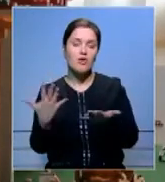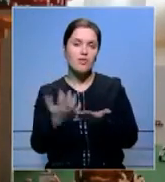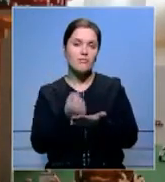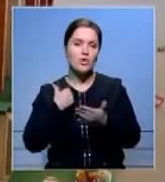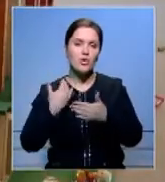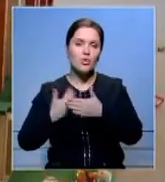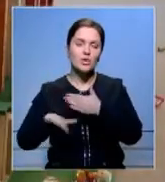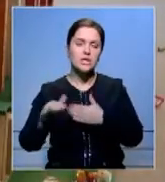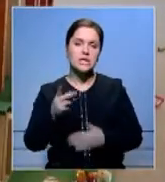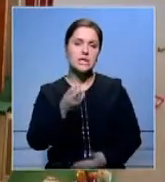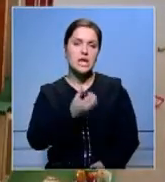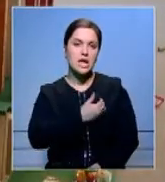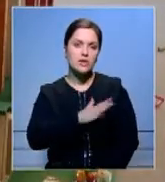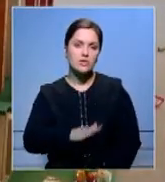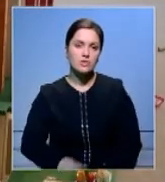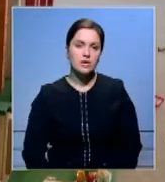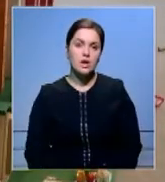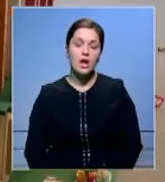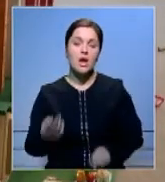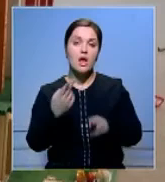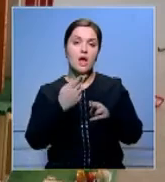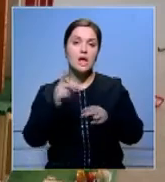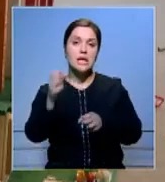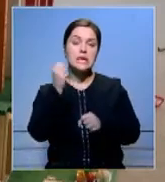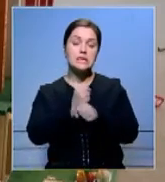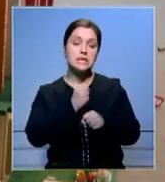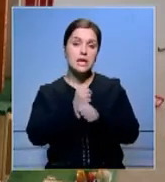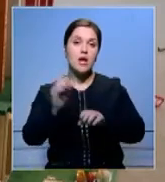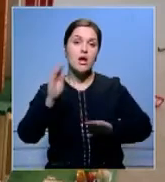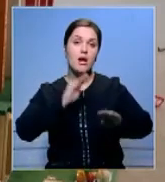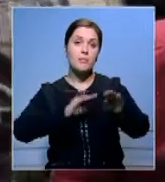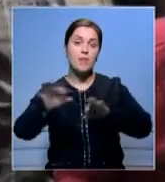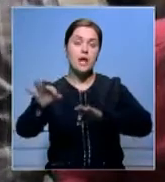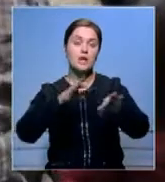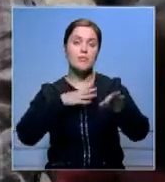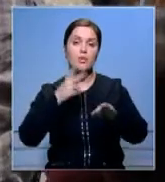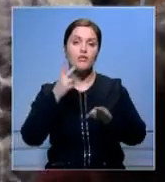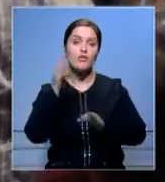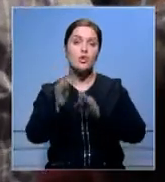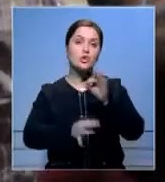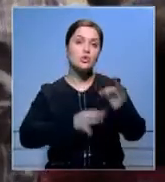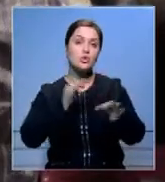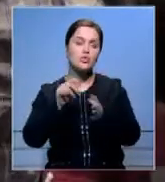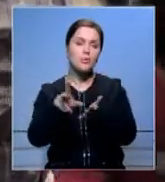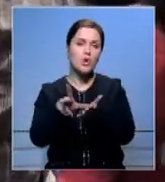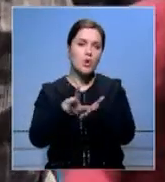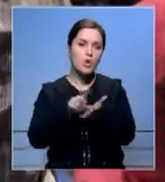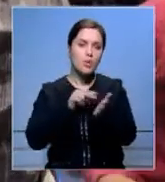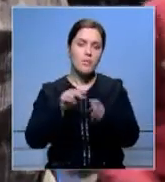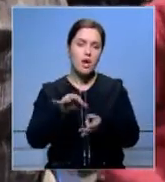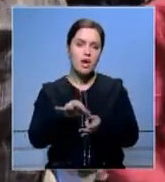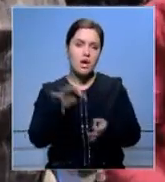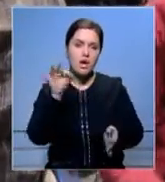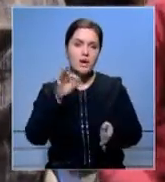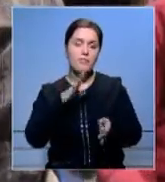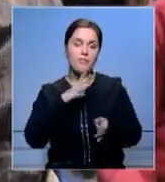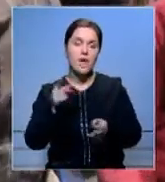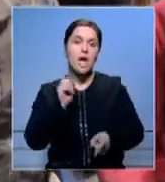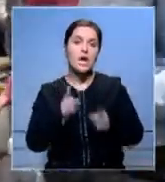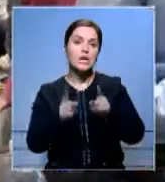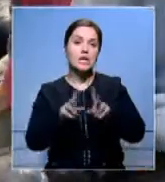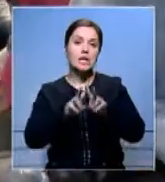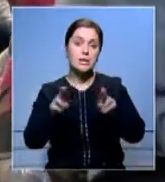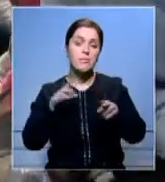уходить не хочу. Кстати, проект мини-парламента архитекторы разрабатывали двое суток. Чтобы копия точь-в-точь повторяла оригинал, пришлось